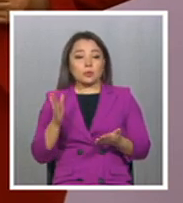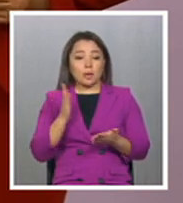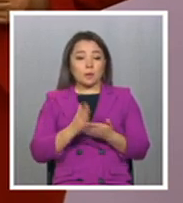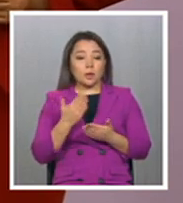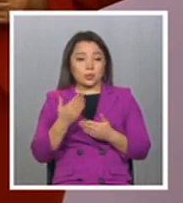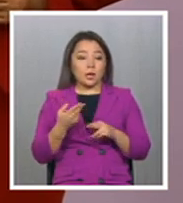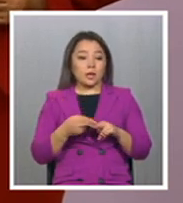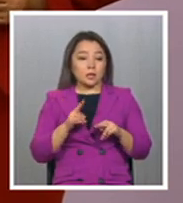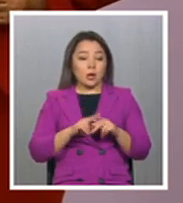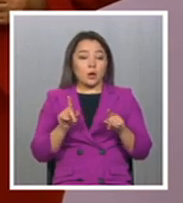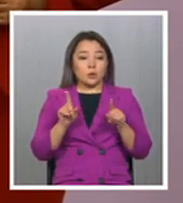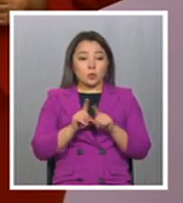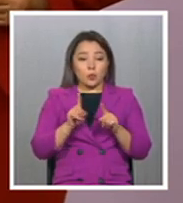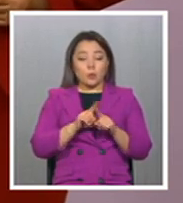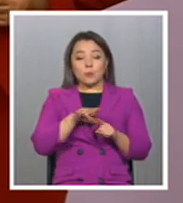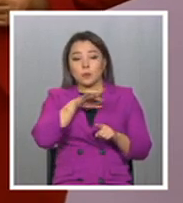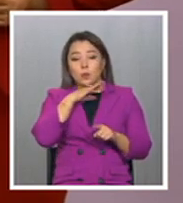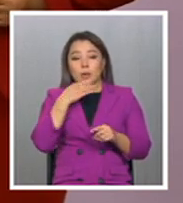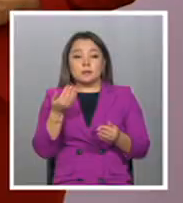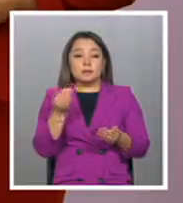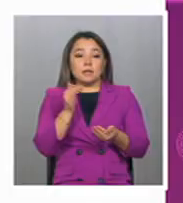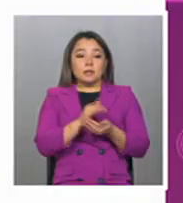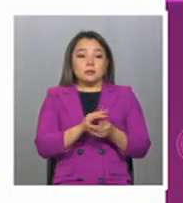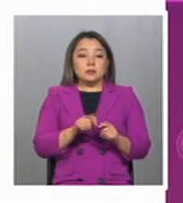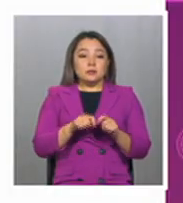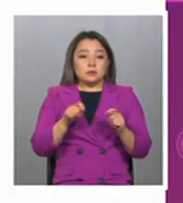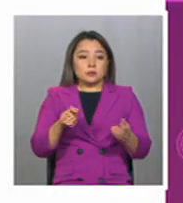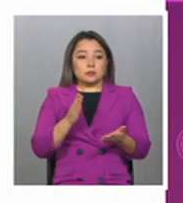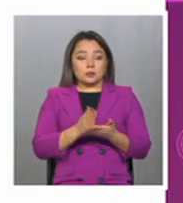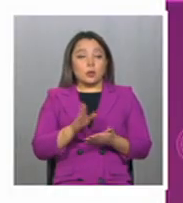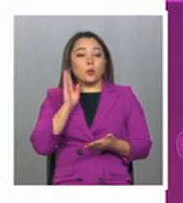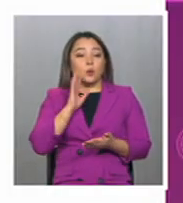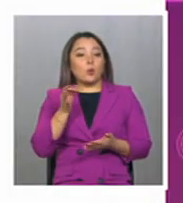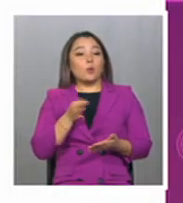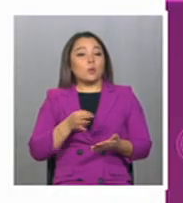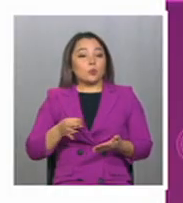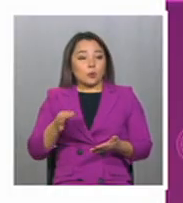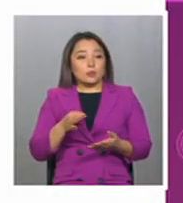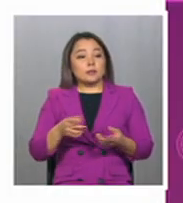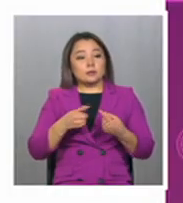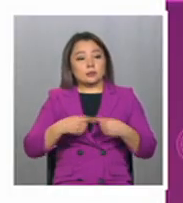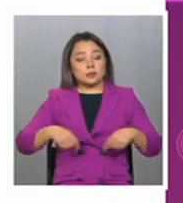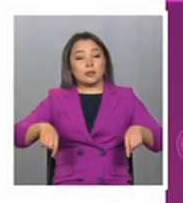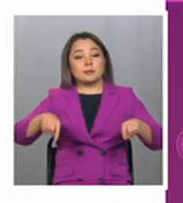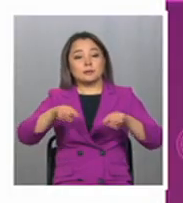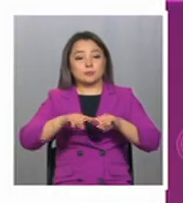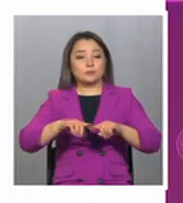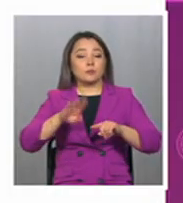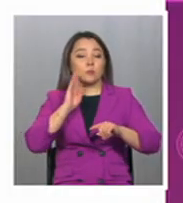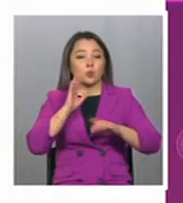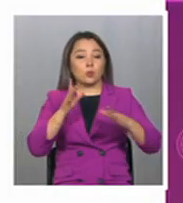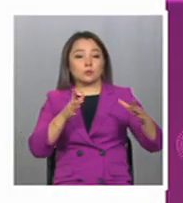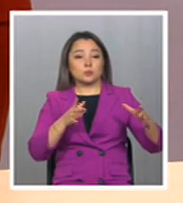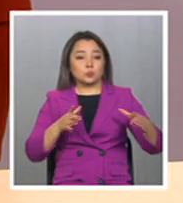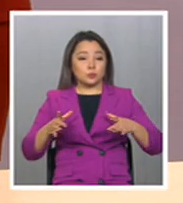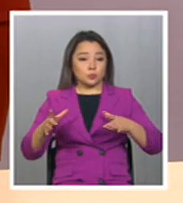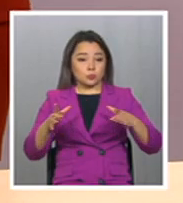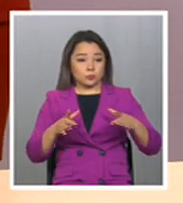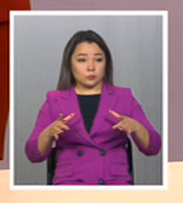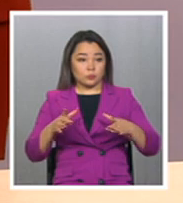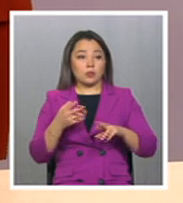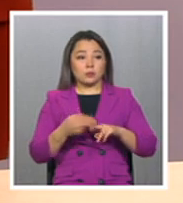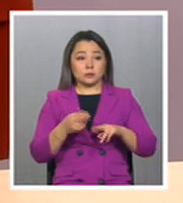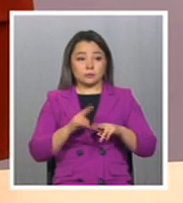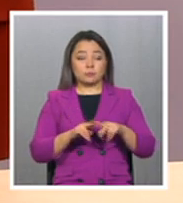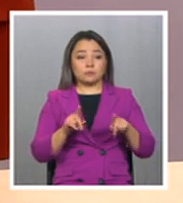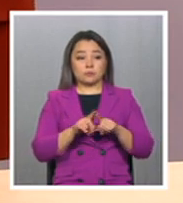сол көлдердің біразымен танысайық. Көл айналасы тұйықталған су тоспасы. Ендеше